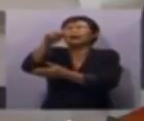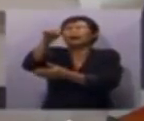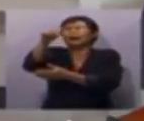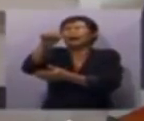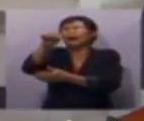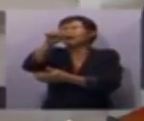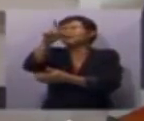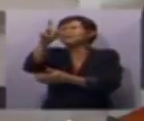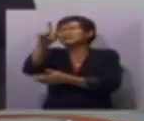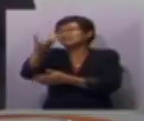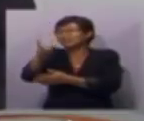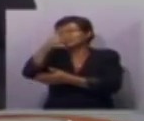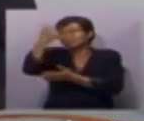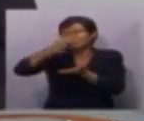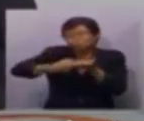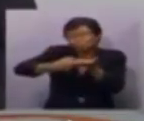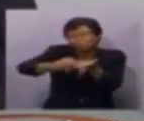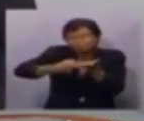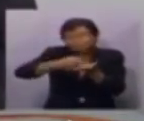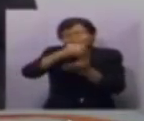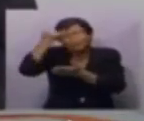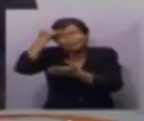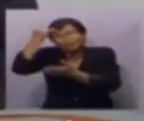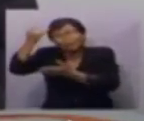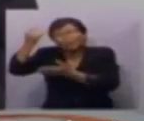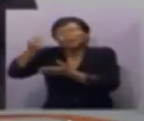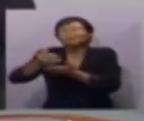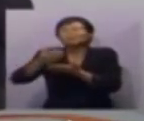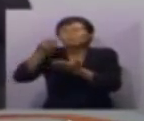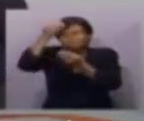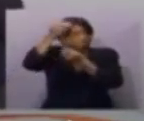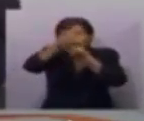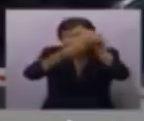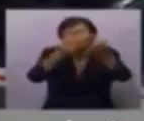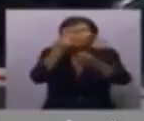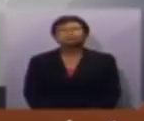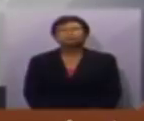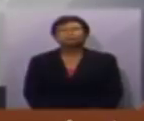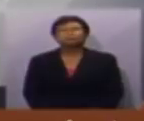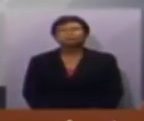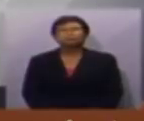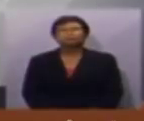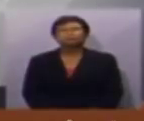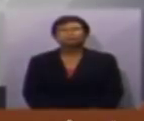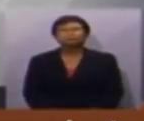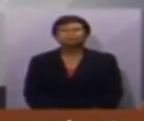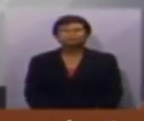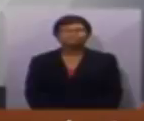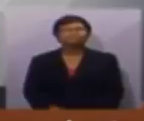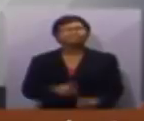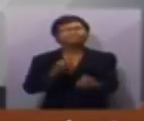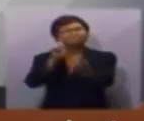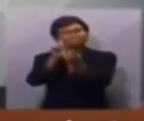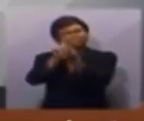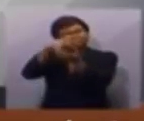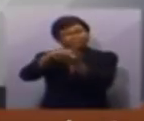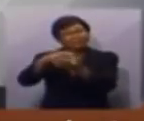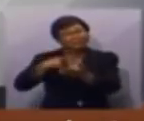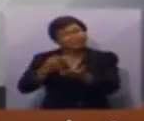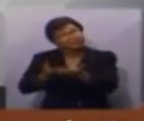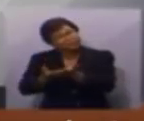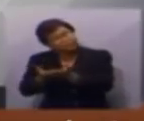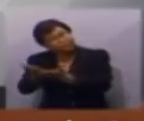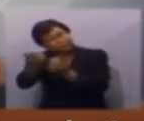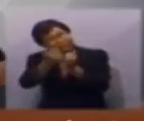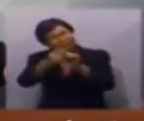atas perbincangan input dan juga pandangan yang diberikan tadi. Terima kasih. Terima kasih, Doktor. Bersua kembali, kita teruskan